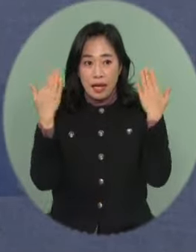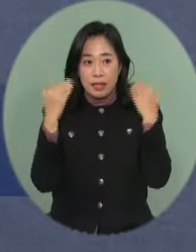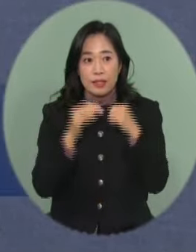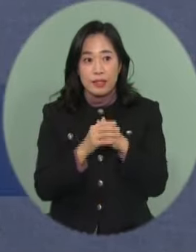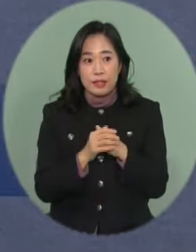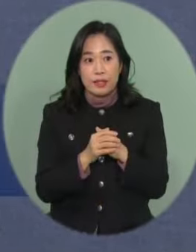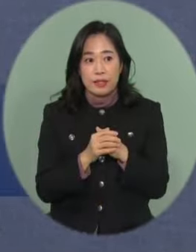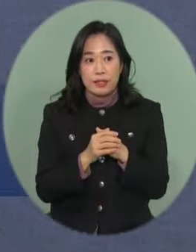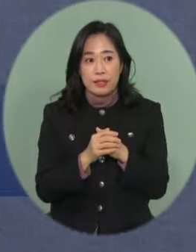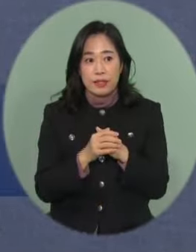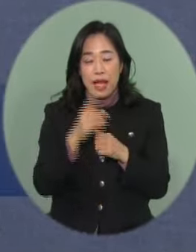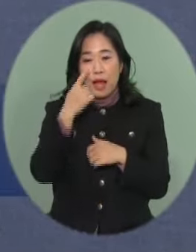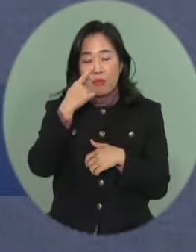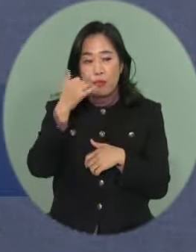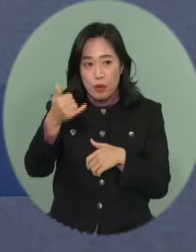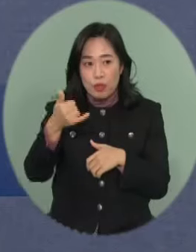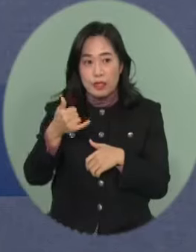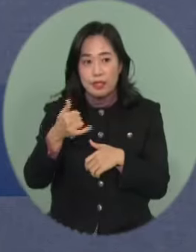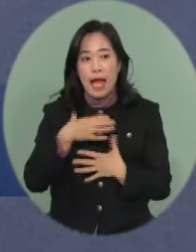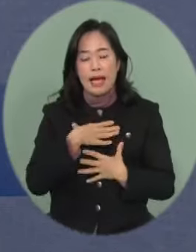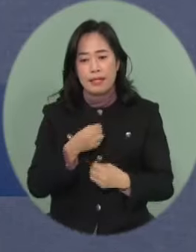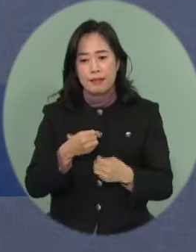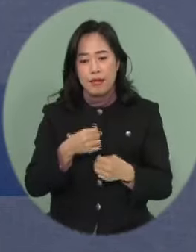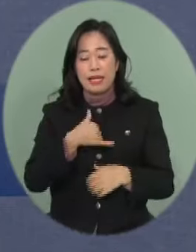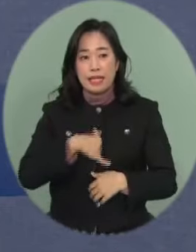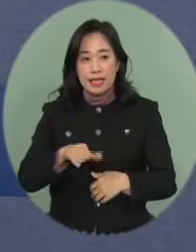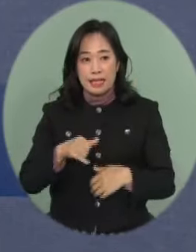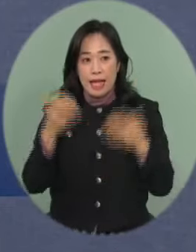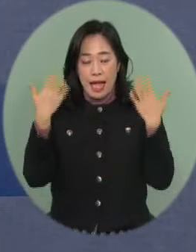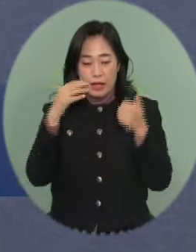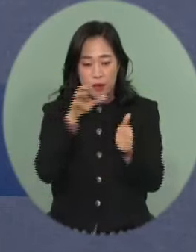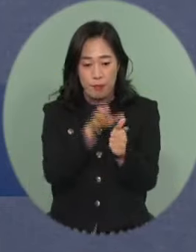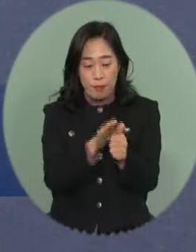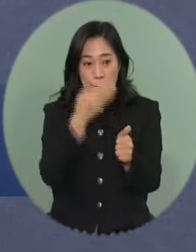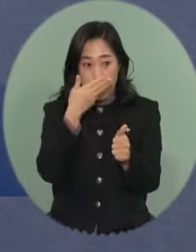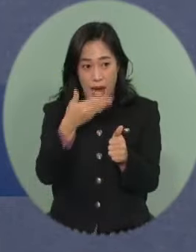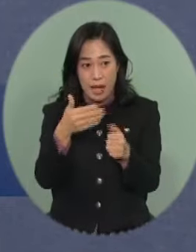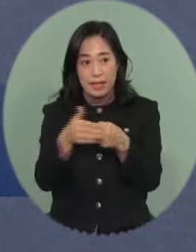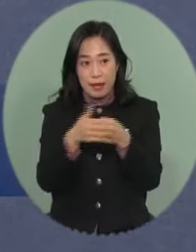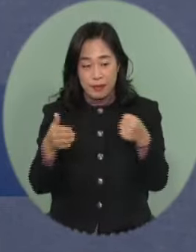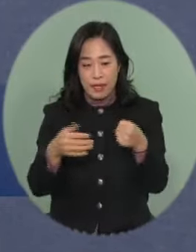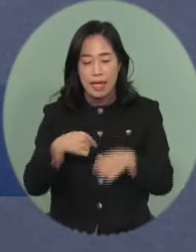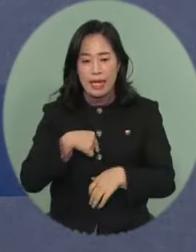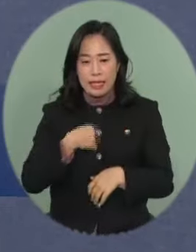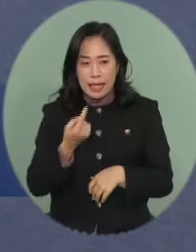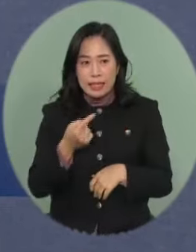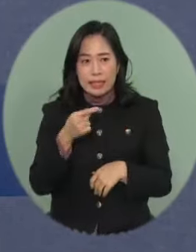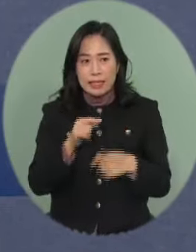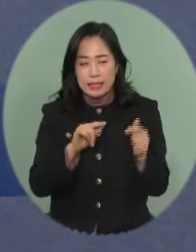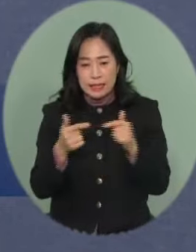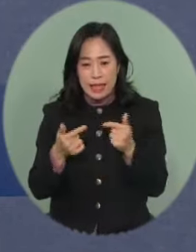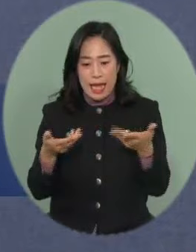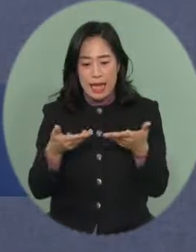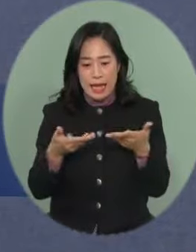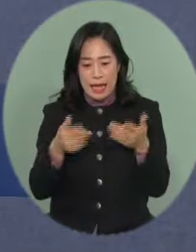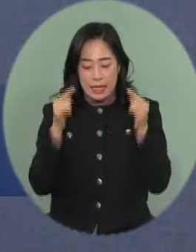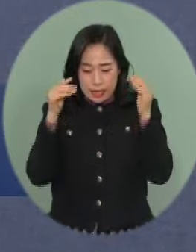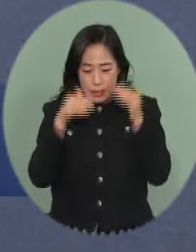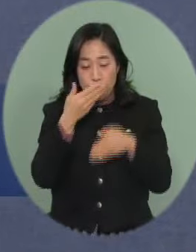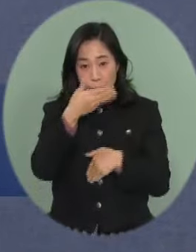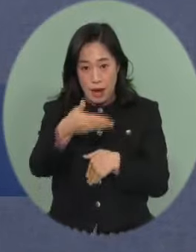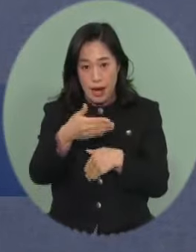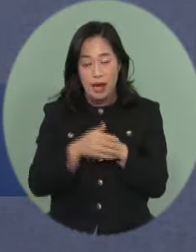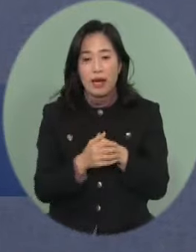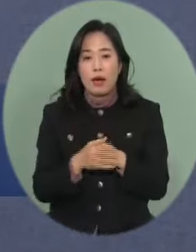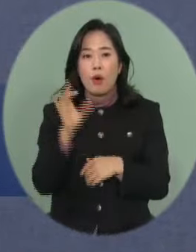학부모들은 안심하고 자녀를 학교에 맡길 수 있기 때문에 본인들의 직장 생활도 충실히 할수 있을 것 같고요.